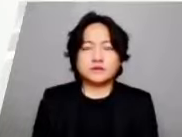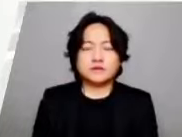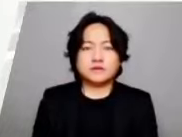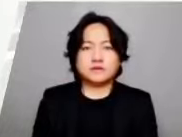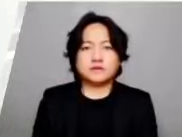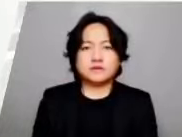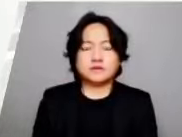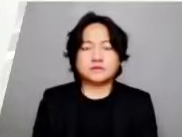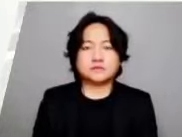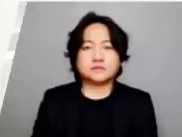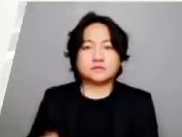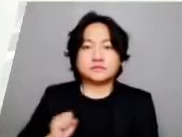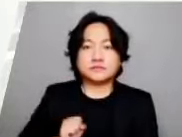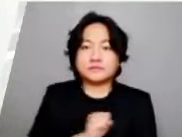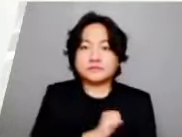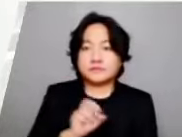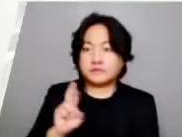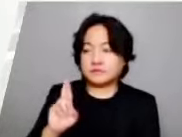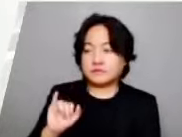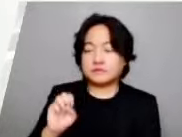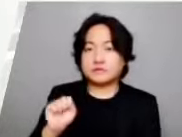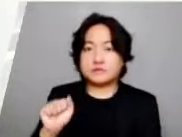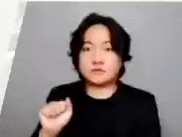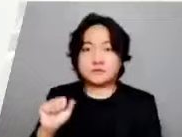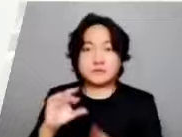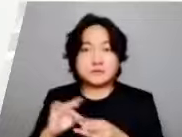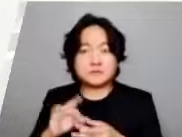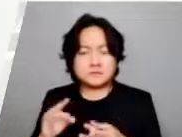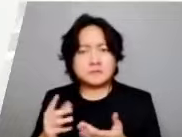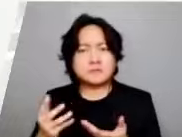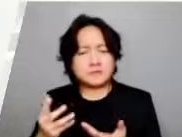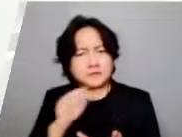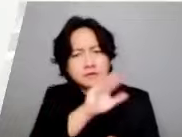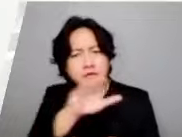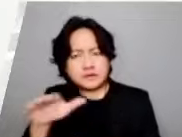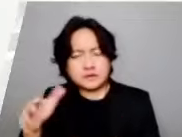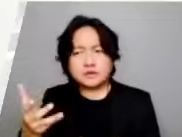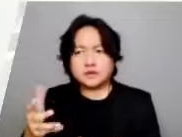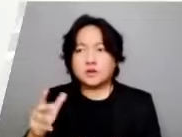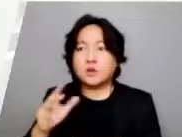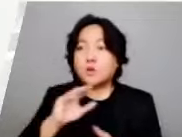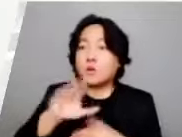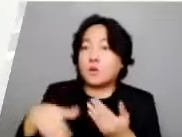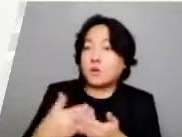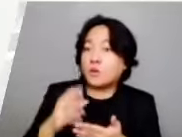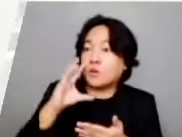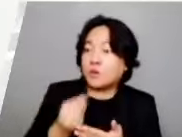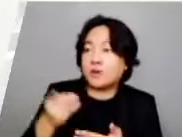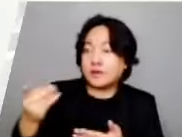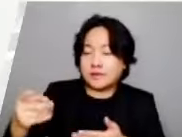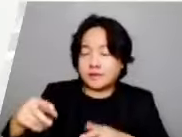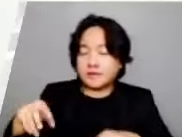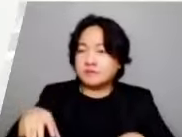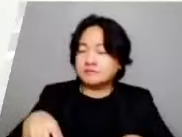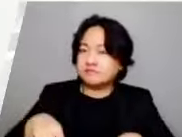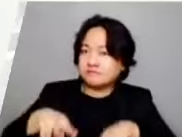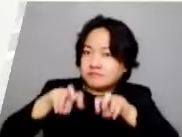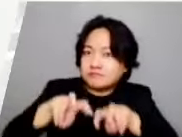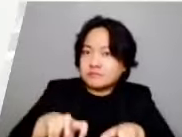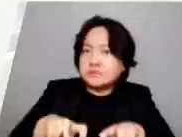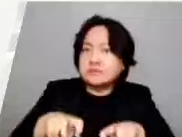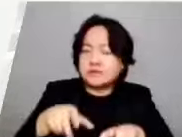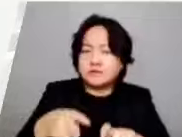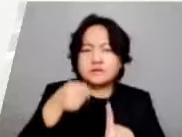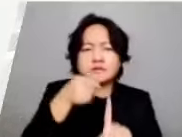of the Whole o lahat ng mga senador ang mag-imbestiga sa war on drugs ng Duterte administration. Kasunod yan ang plano ni Senator Bato